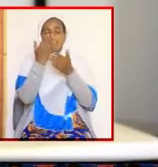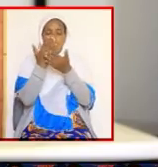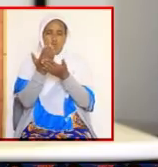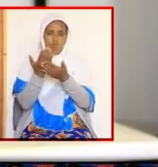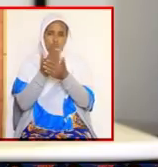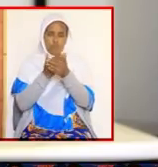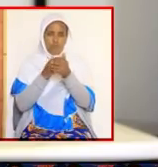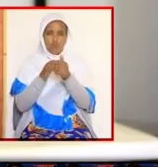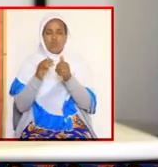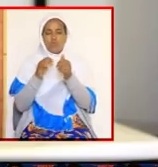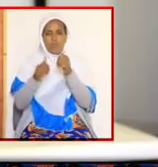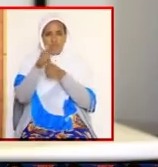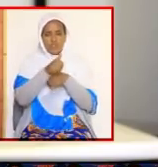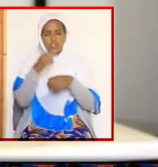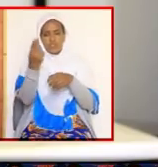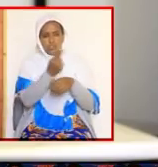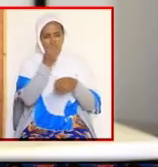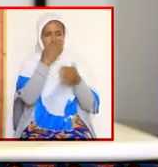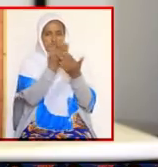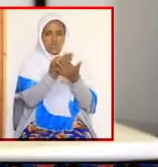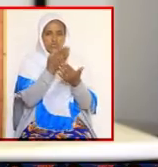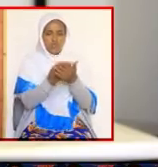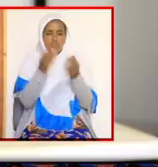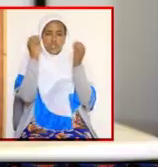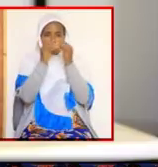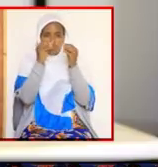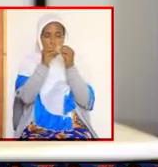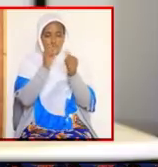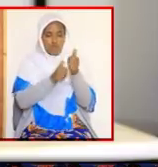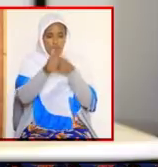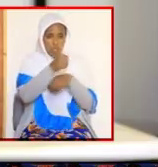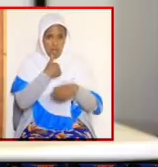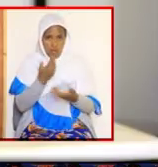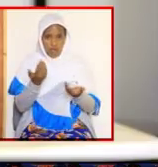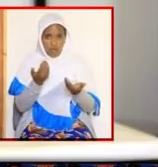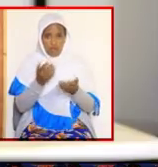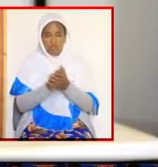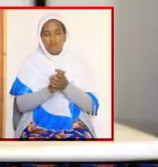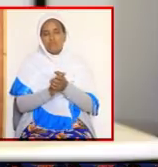ከዜማው በፊት ማን ነው ጥቅሙ ገንዘቡ ሂሳቡን ካስቀደመን